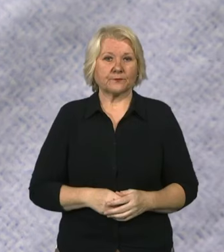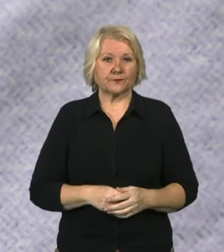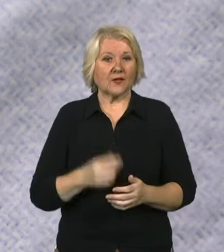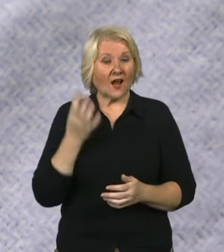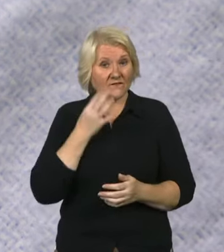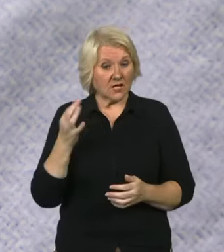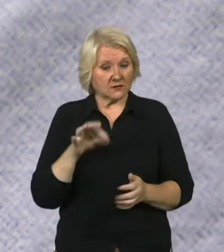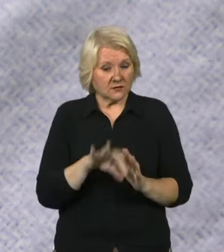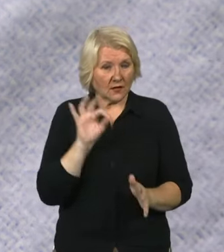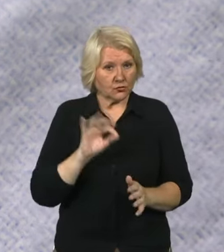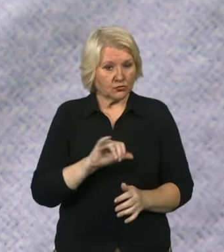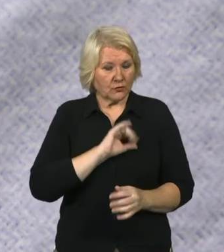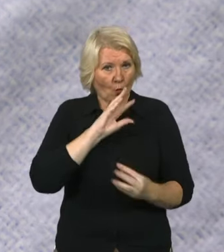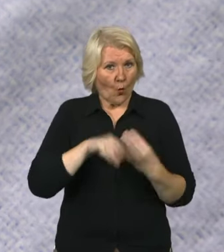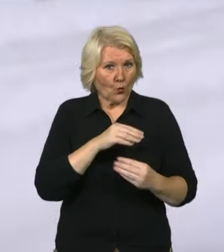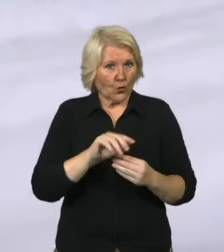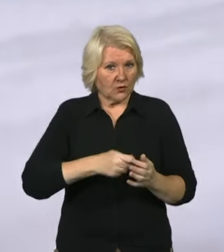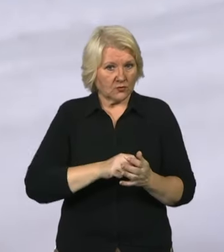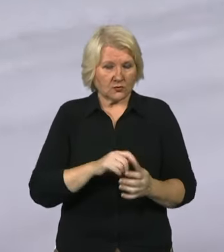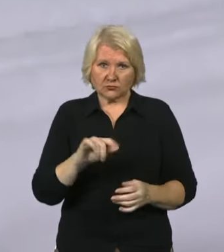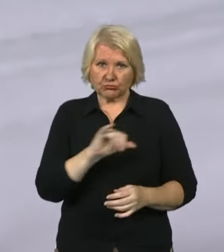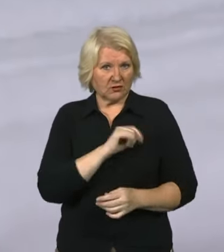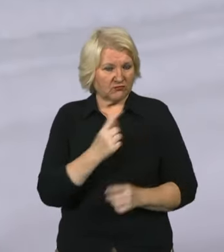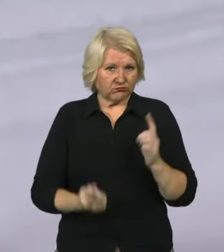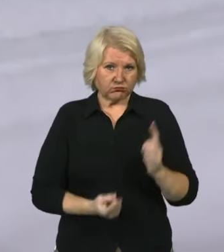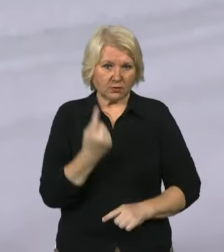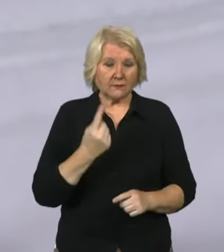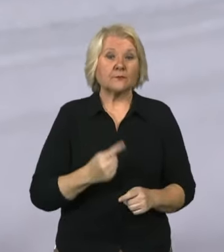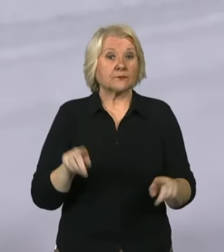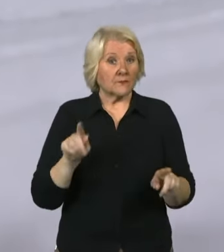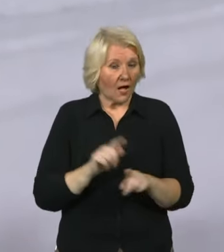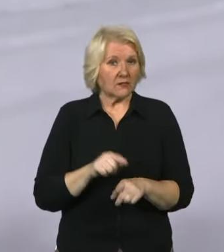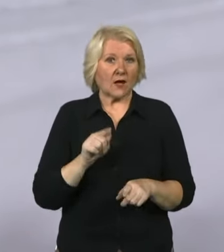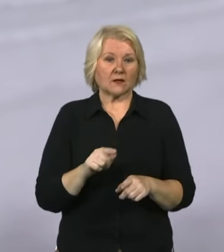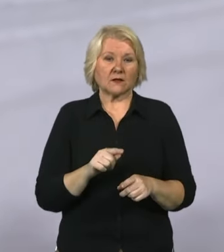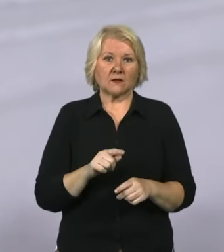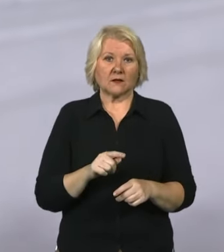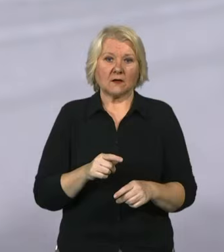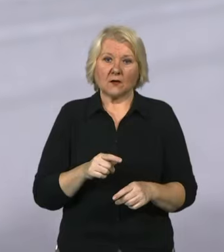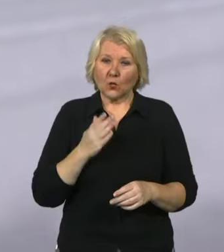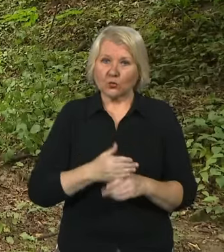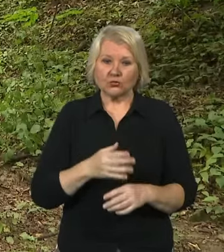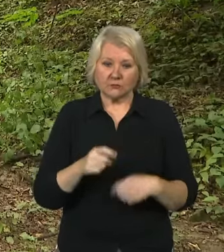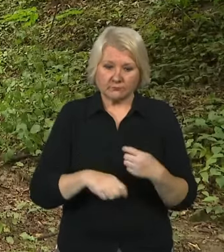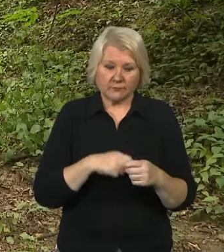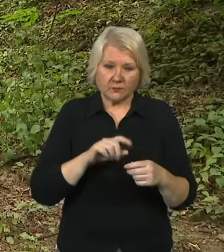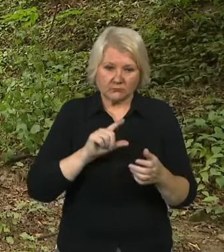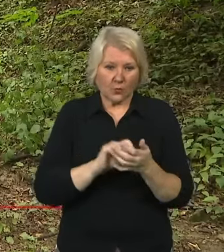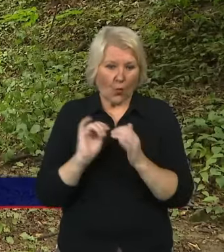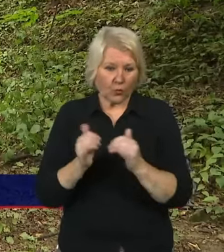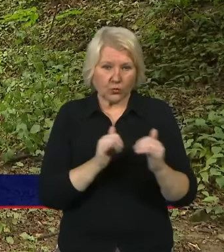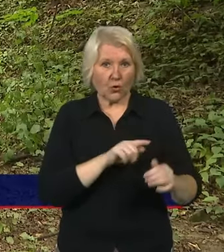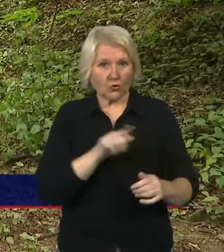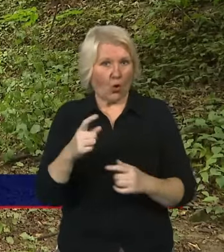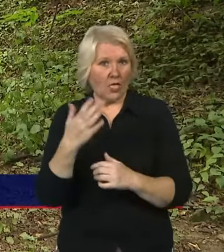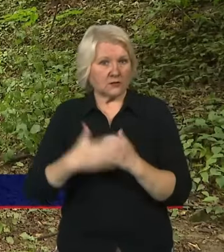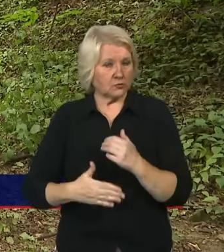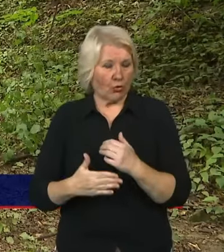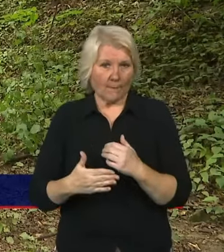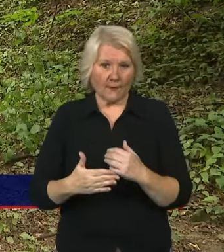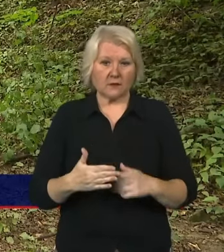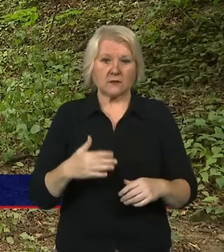už v únoru. Říkají netypicky brzo. Aktivní jsou navíc v posledních letech až do listopadu. Máme vlastně i letos